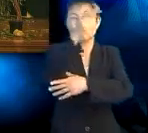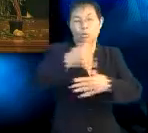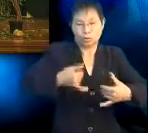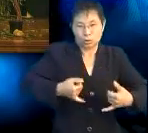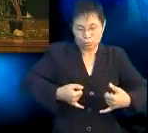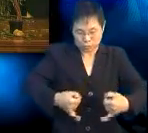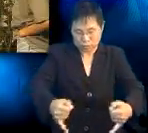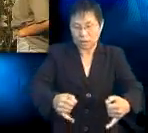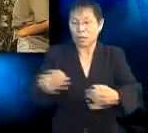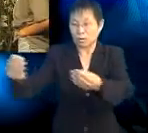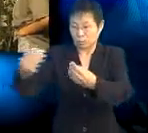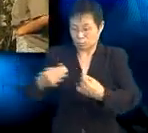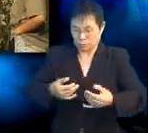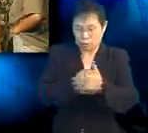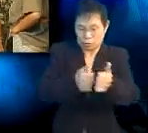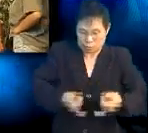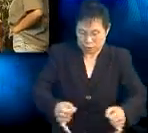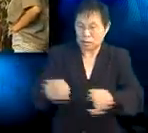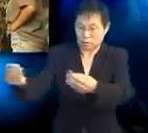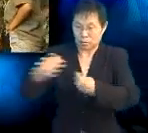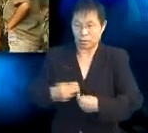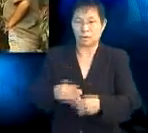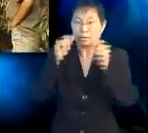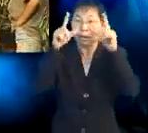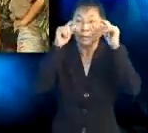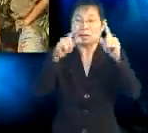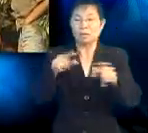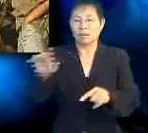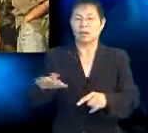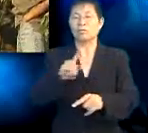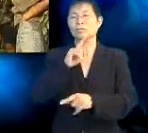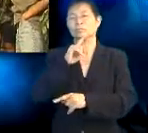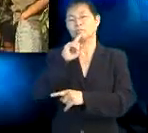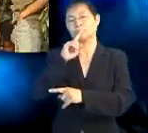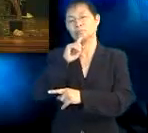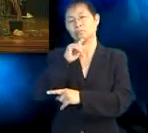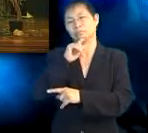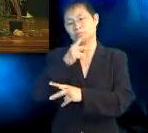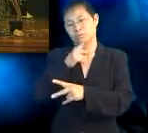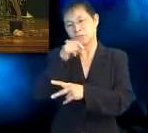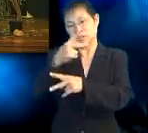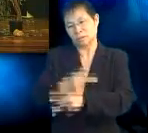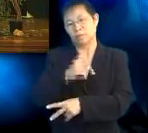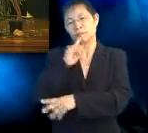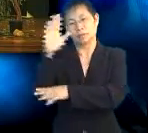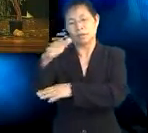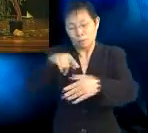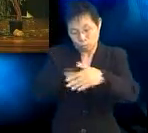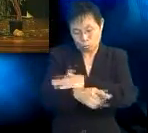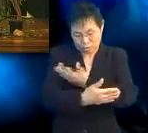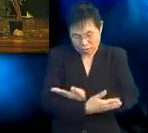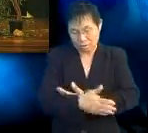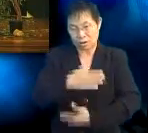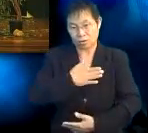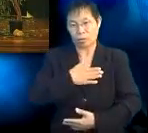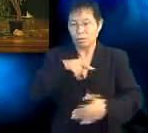telah kau berikan. Tiba-tiba, kau mengkira janji. Kau mau membunuh anak aku?